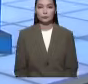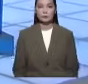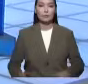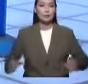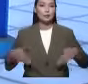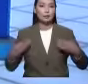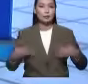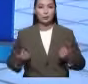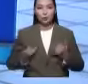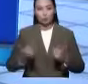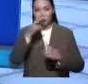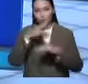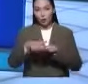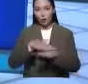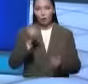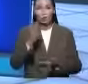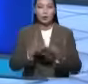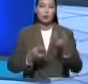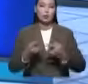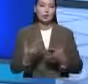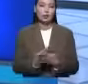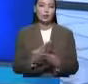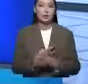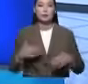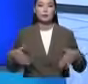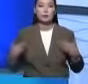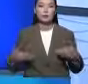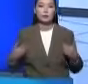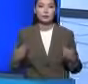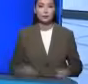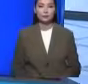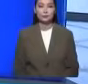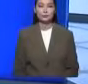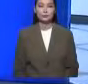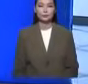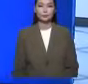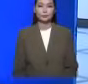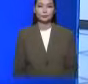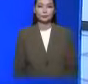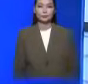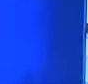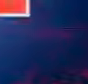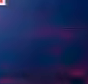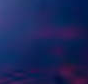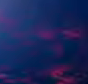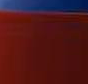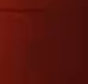Қайырлы кеш, тікелей эфирде Астана Таймс, студияда Дастан Сейілханұлы, әріптесім Айдана Өтегенова. Алдымен аңдатпа.